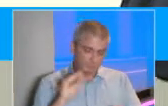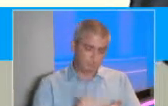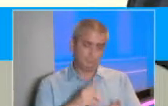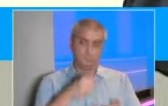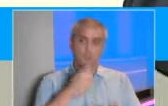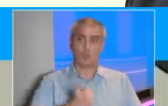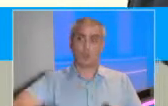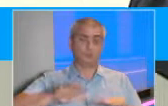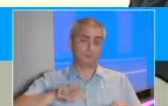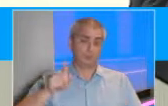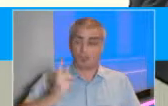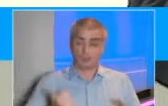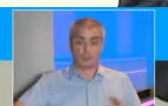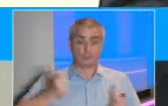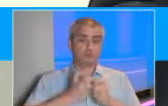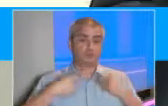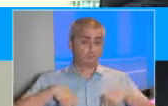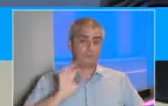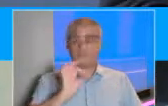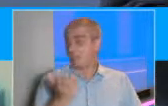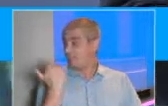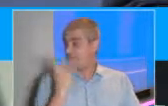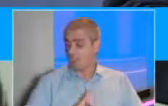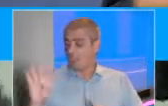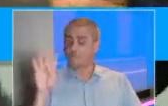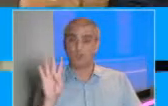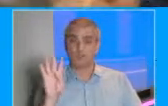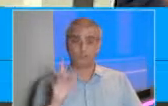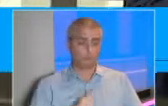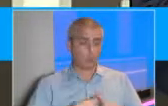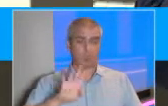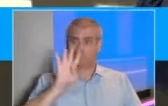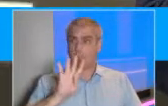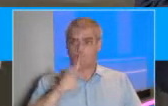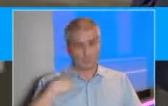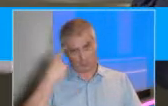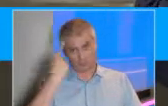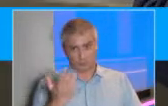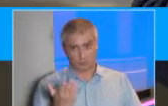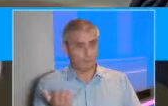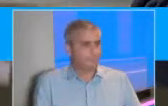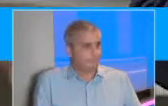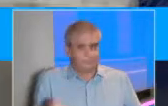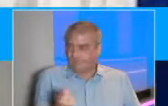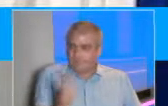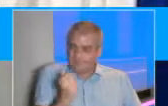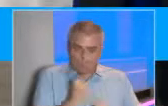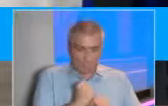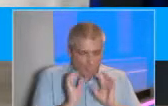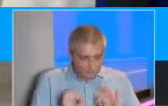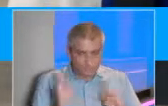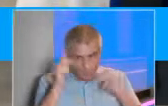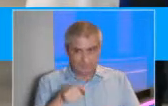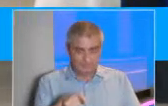על ידי ראש הממשלה, יושב ראש המפלגה שלך, לפני כ-4 חודשים, בחודש אפריל, כמדומני. אז את יודעת, אם תקיימו את